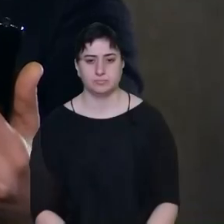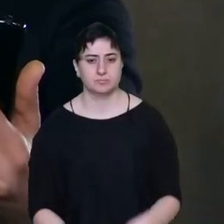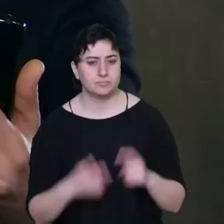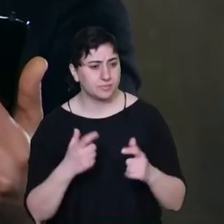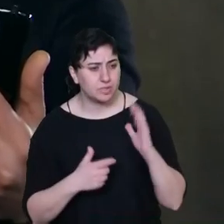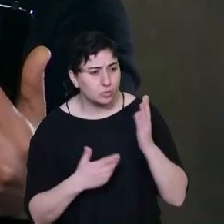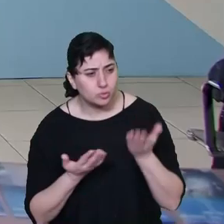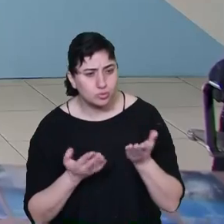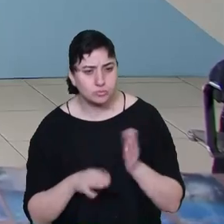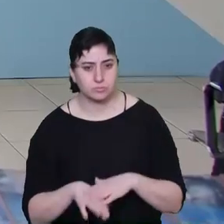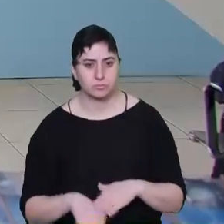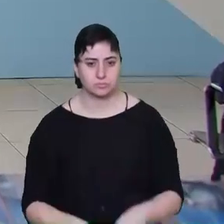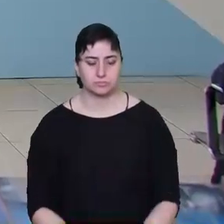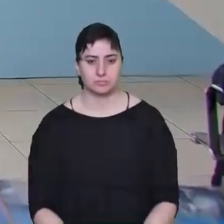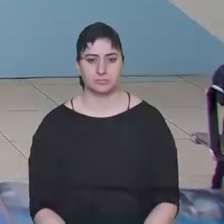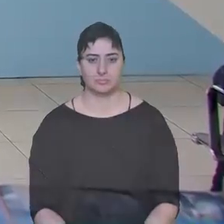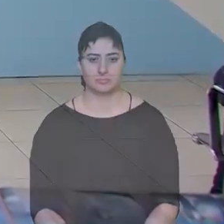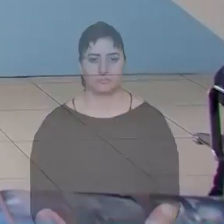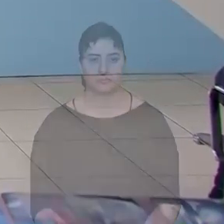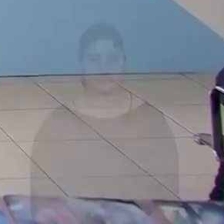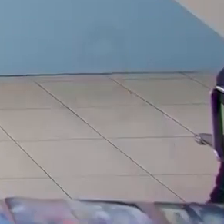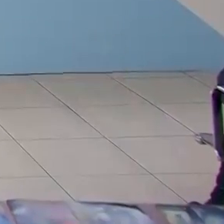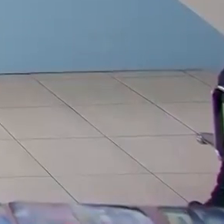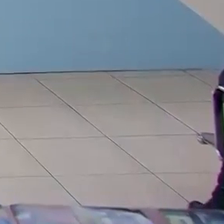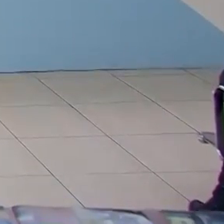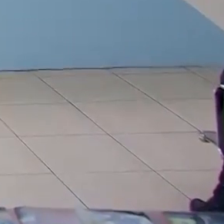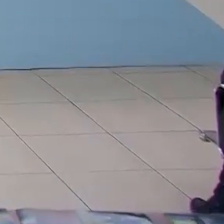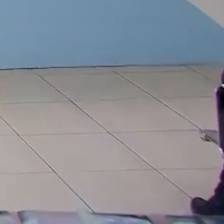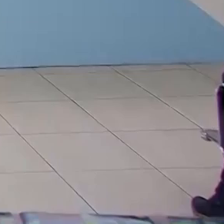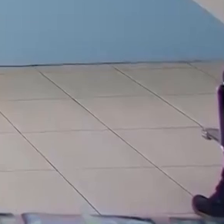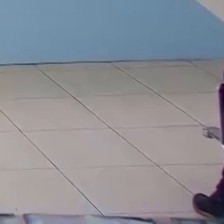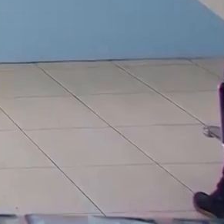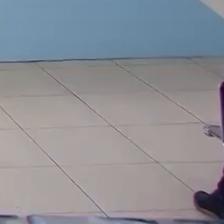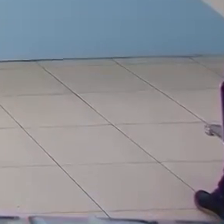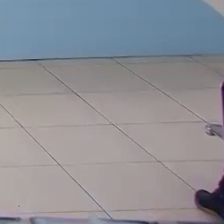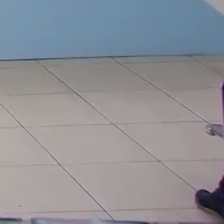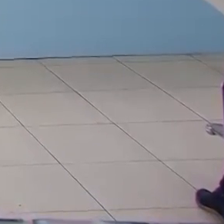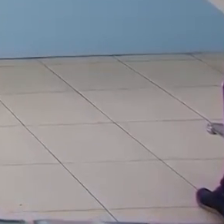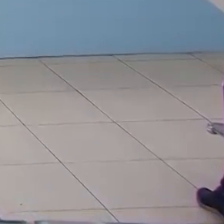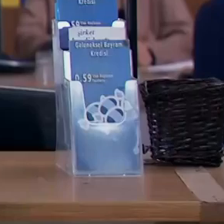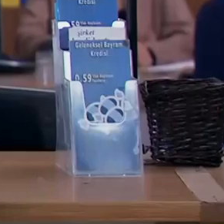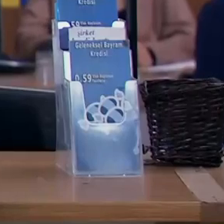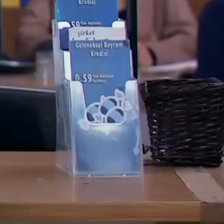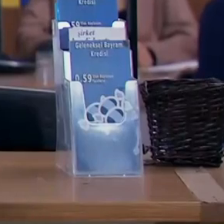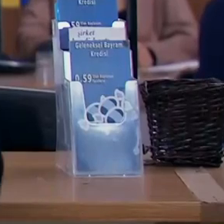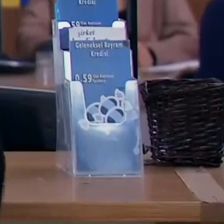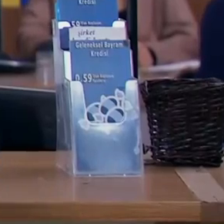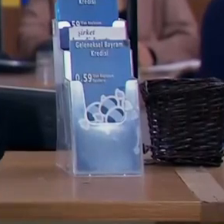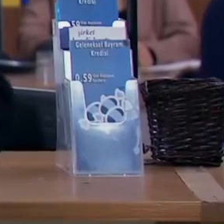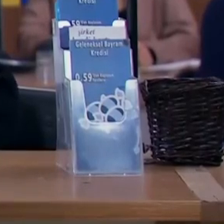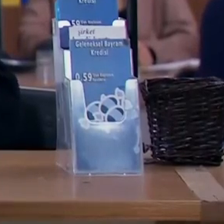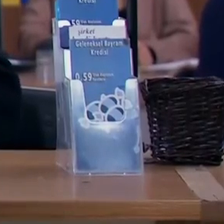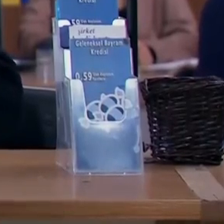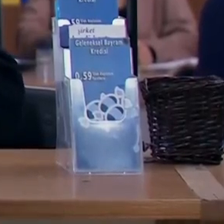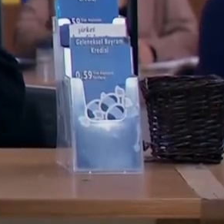Nereye gidiyorsun? Dursana. Müdür Erdem'le Tuğba'nın başında dikilmiş, ağzı kulaklarında kolundaki saate bakıyor. Güvenlik de saatine baktı.